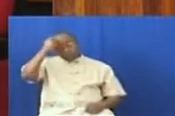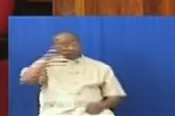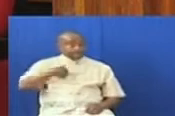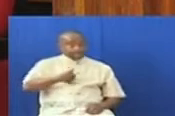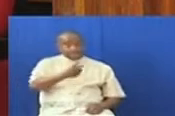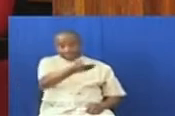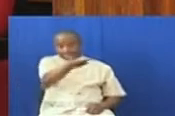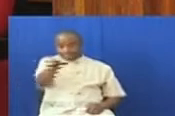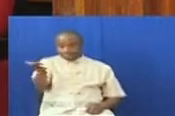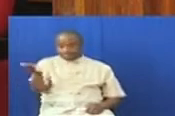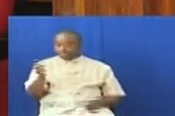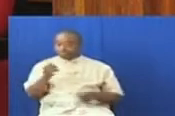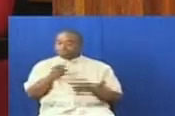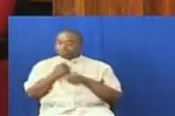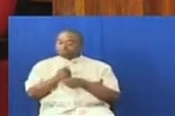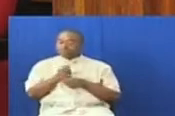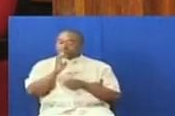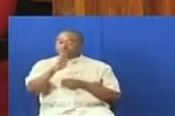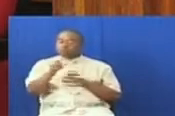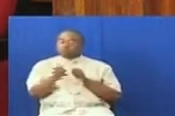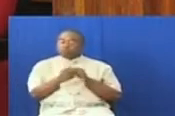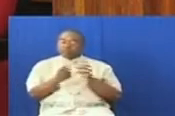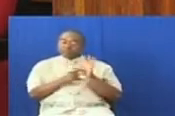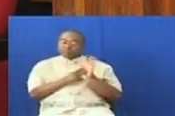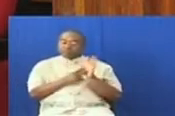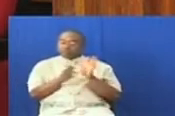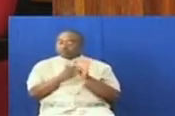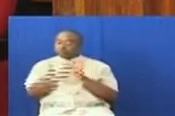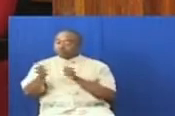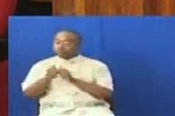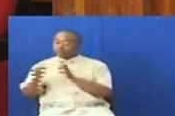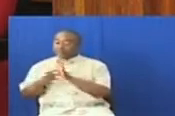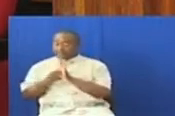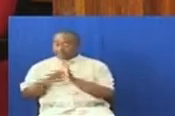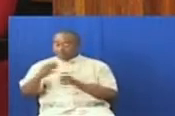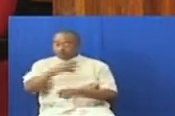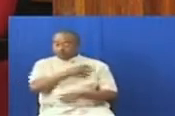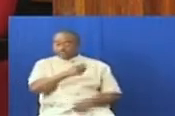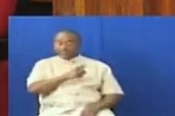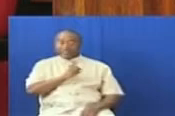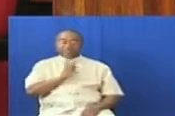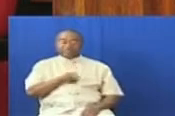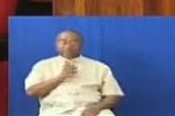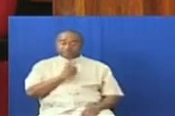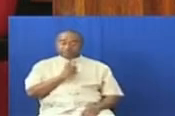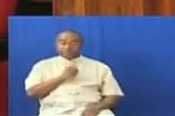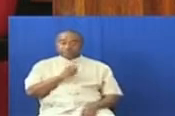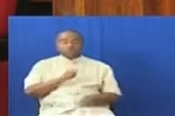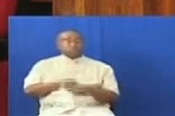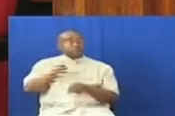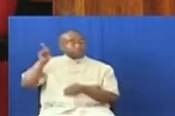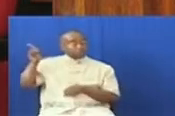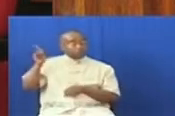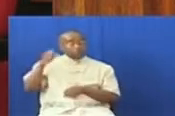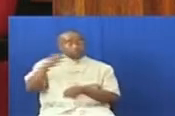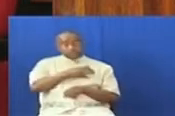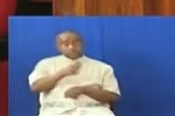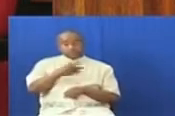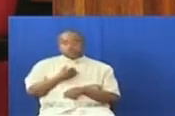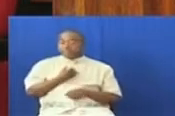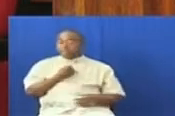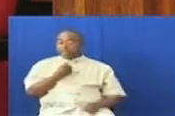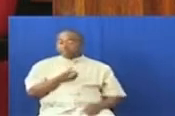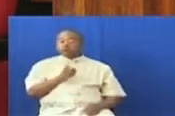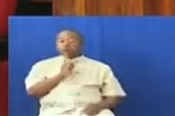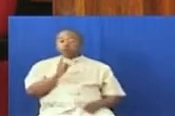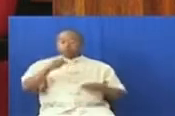mwaka bajeti ya mwaka 2017-18 ya TAMISEMI, waziri wa kipindi kile Simba Chawene alitoa kauli hapa